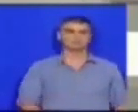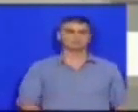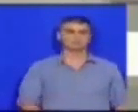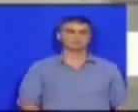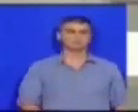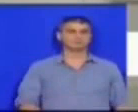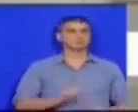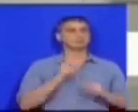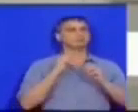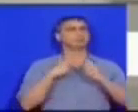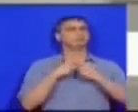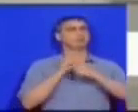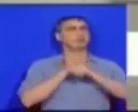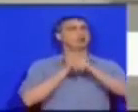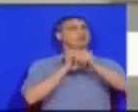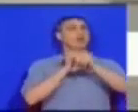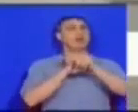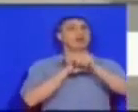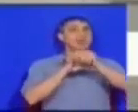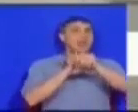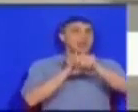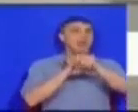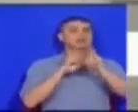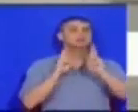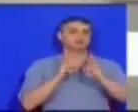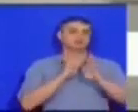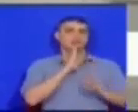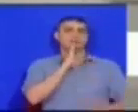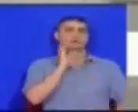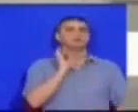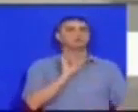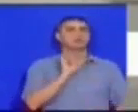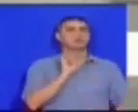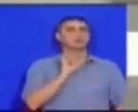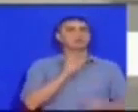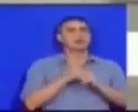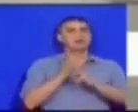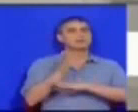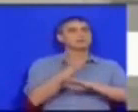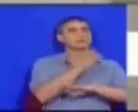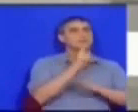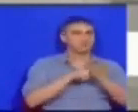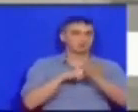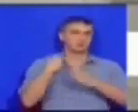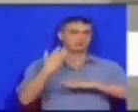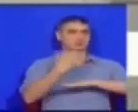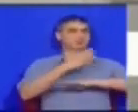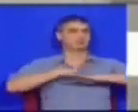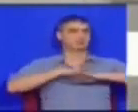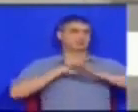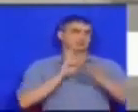יש עניין של הנהגה. בהנהגה יש בעיה של הניתוב הנכון ושל המינוי הנכון.